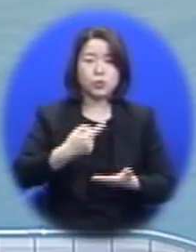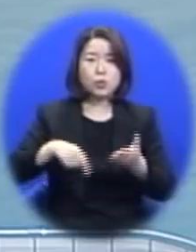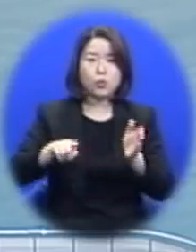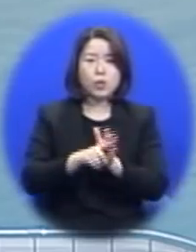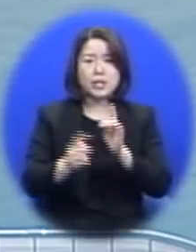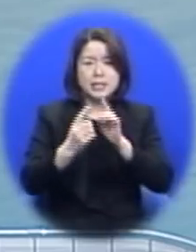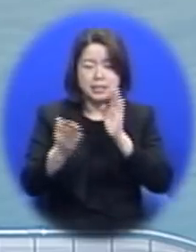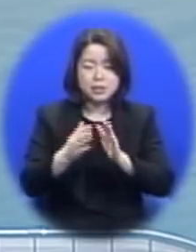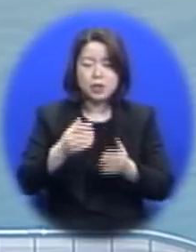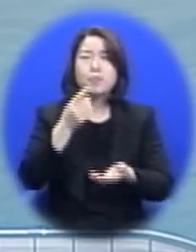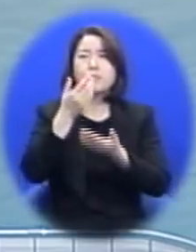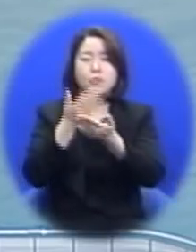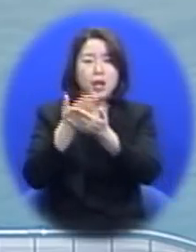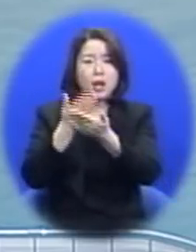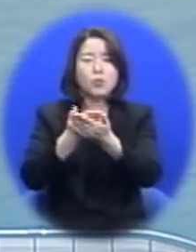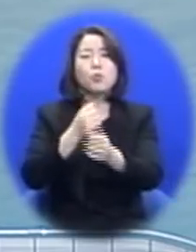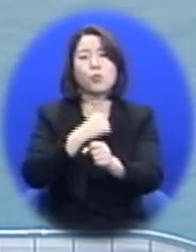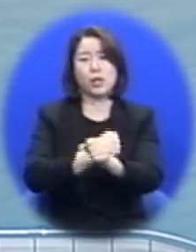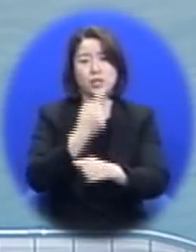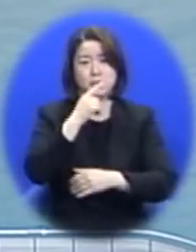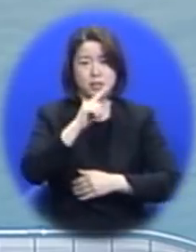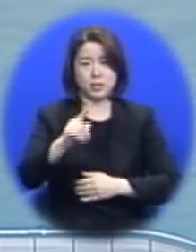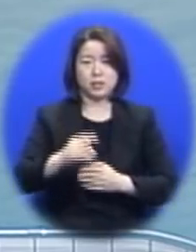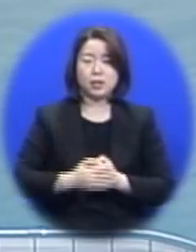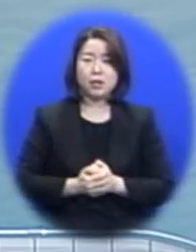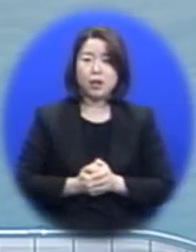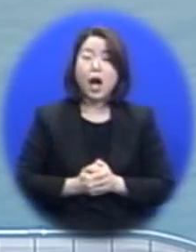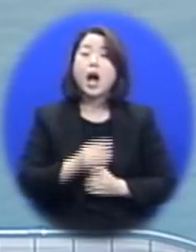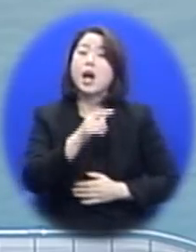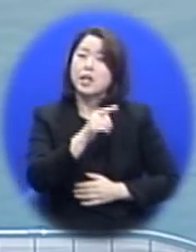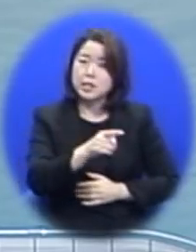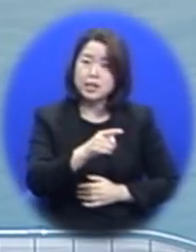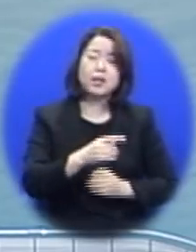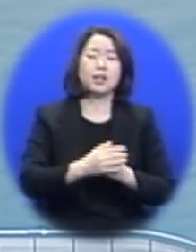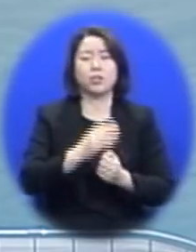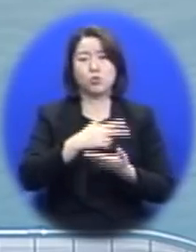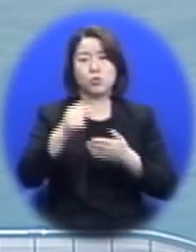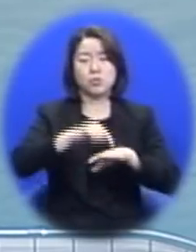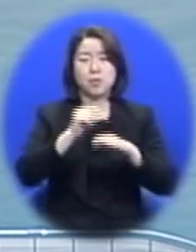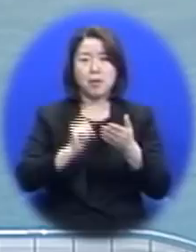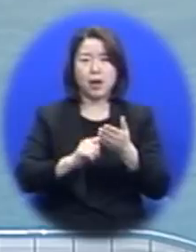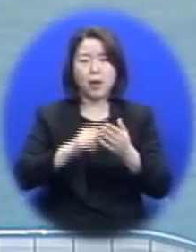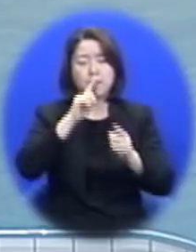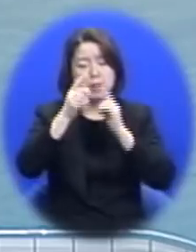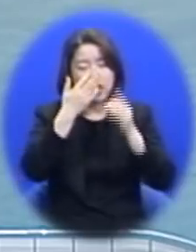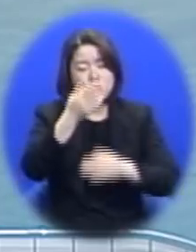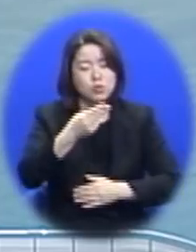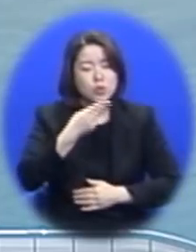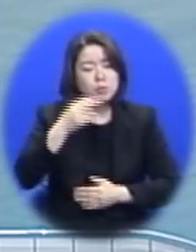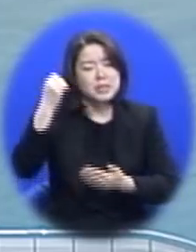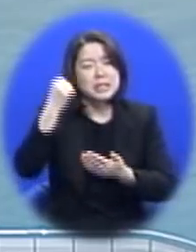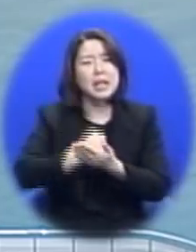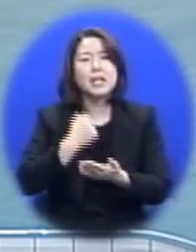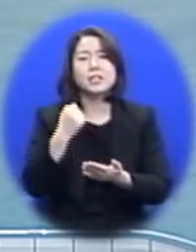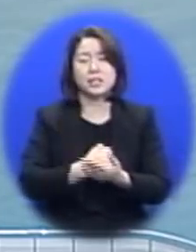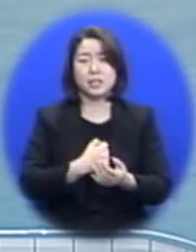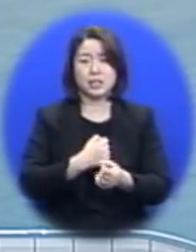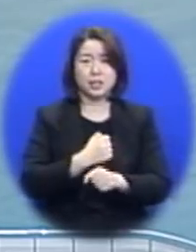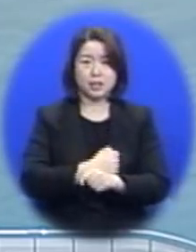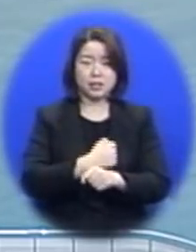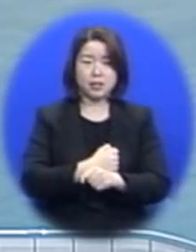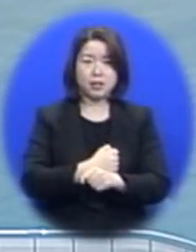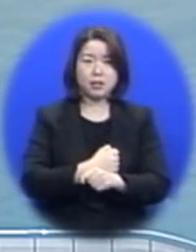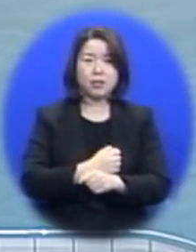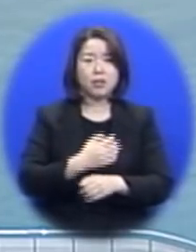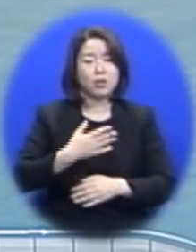간구하시느니라. 이것이 주의 마음입니다. 말할 수 없이 탄식하며. 근데 저는 정말 그런